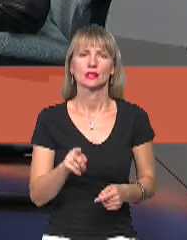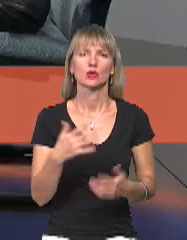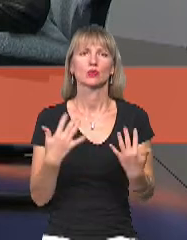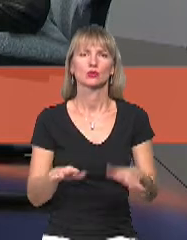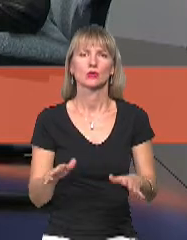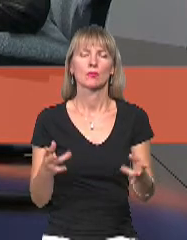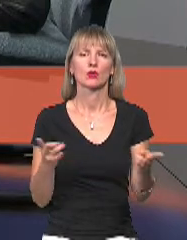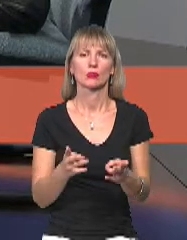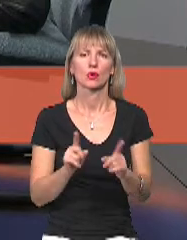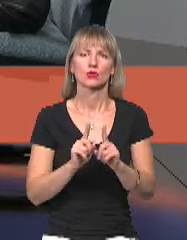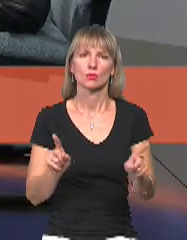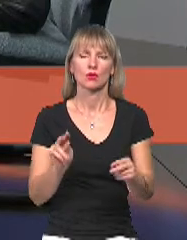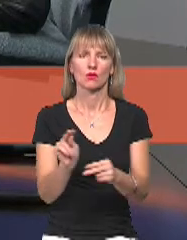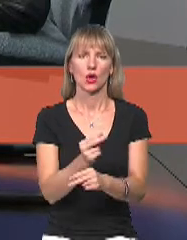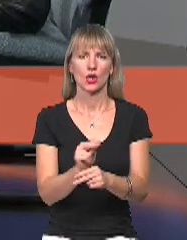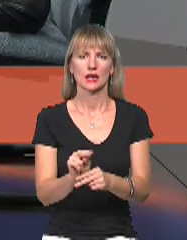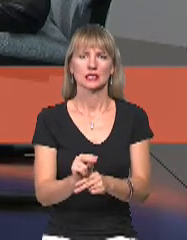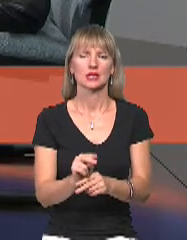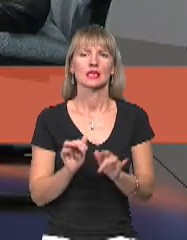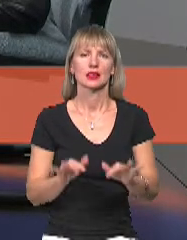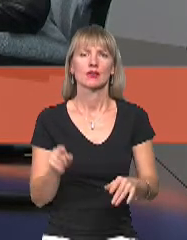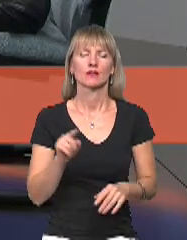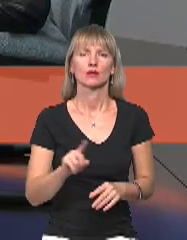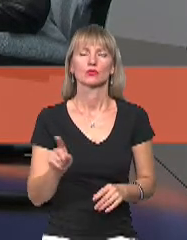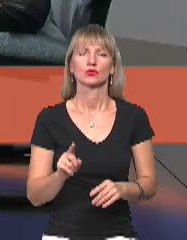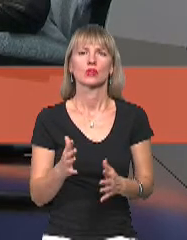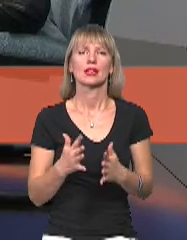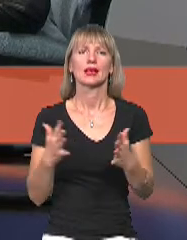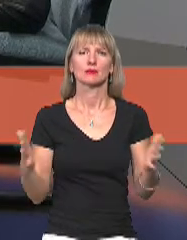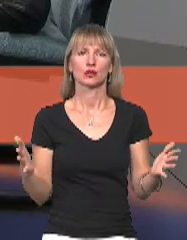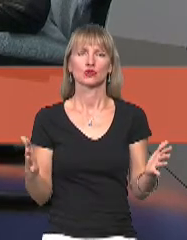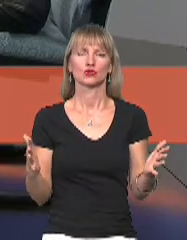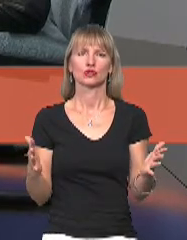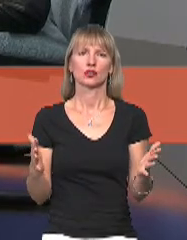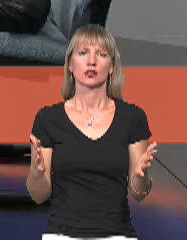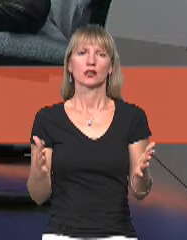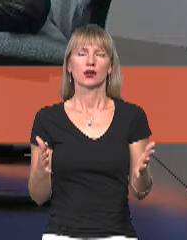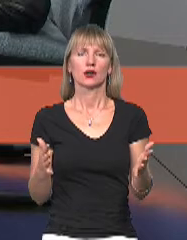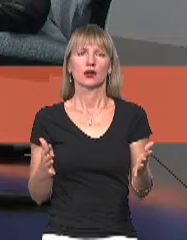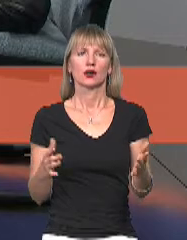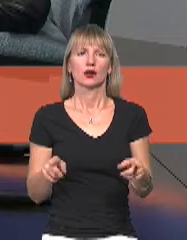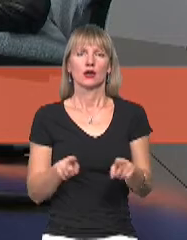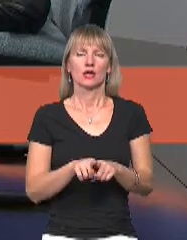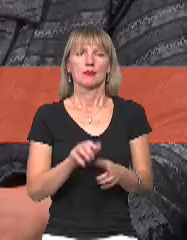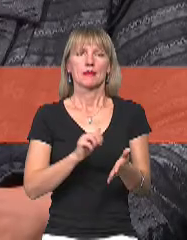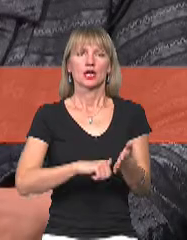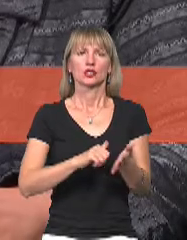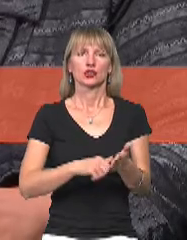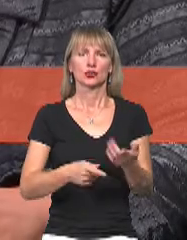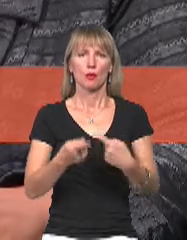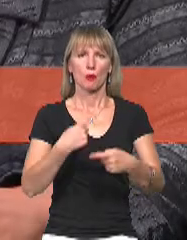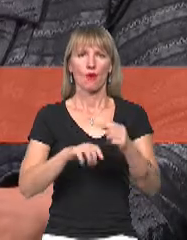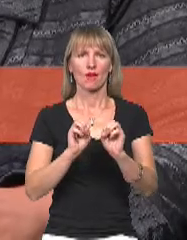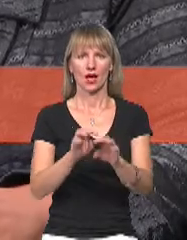вже потребують особливої корекції. Справа в тому, що найбільший все-таки причину